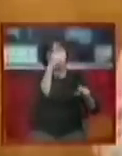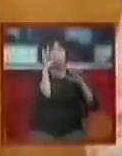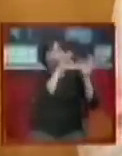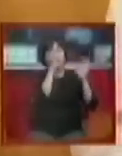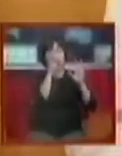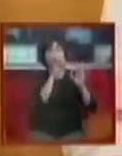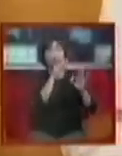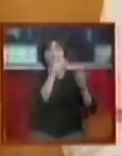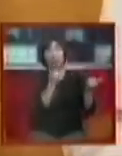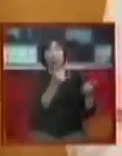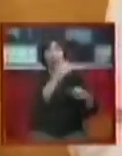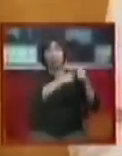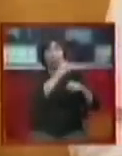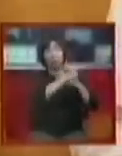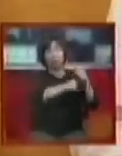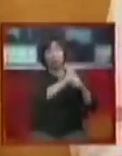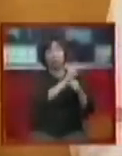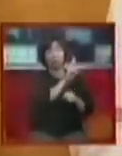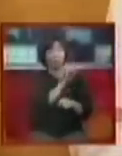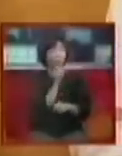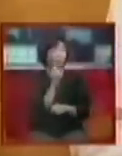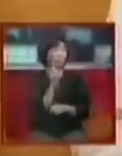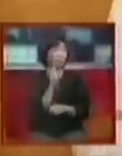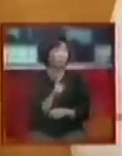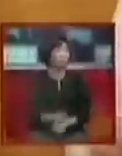nitong 2011.